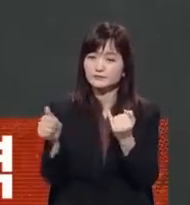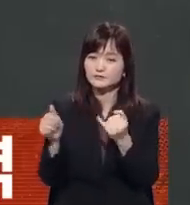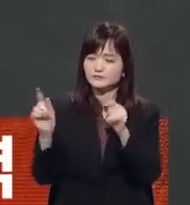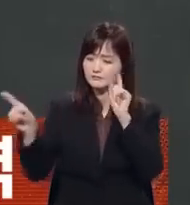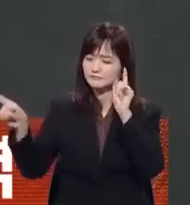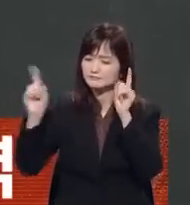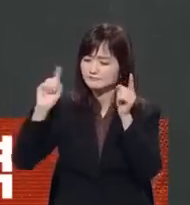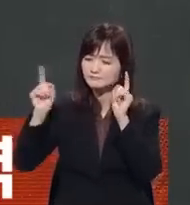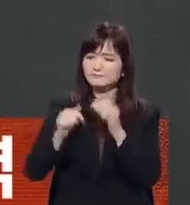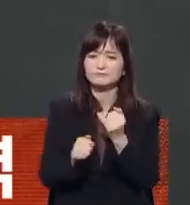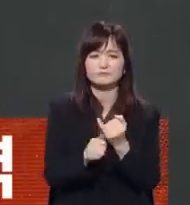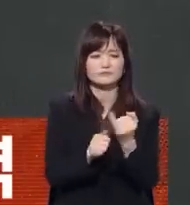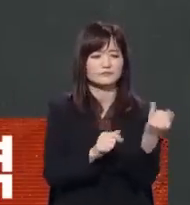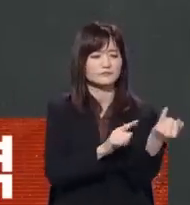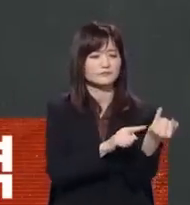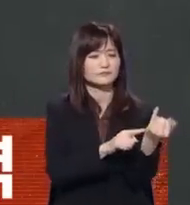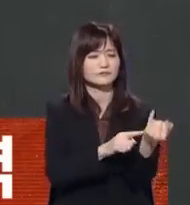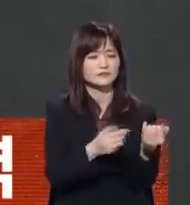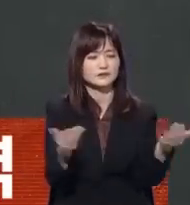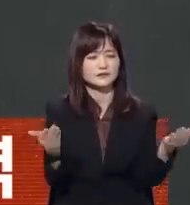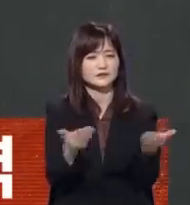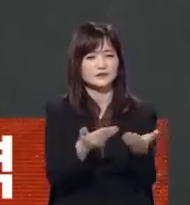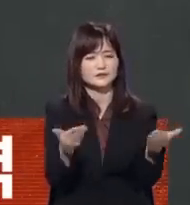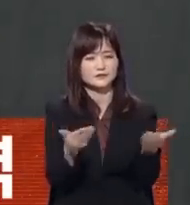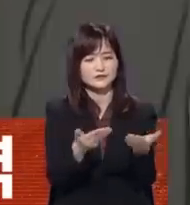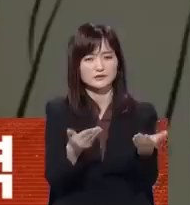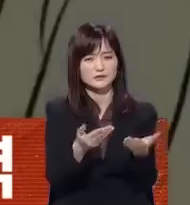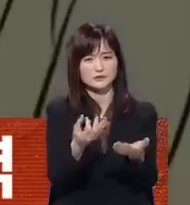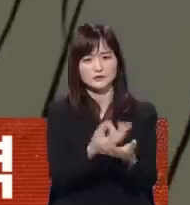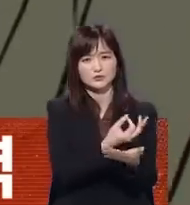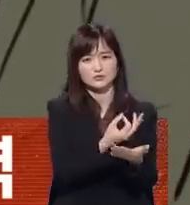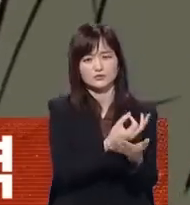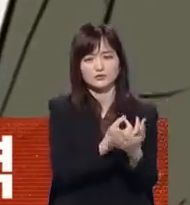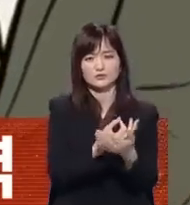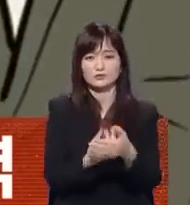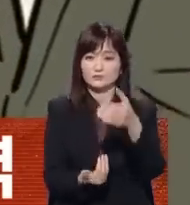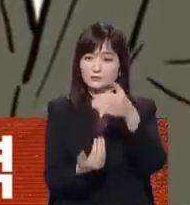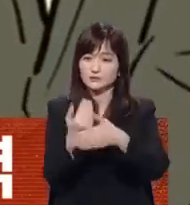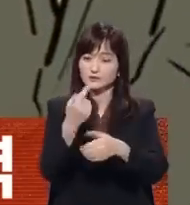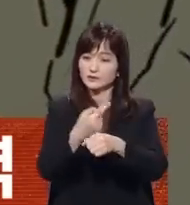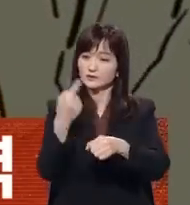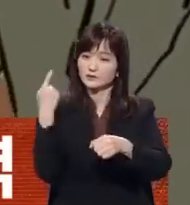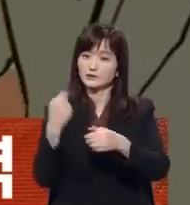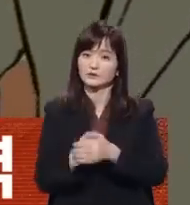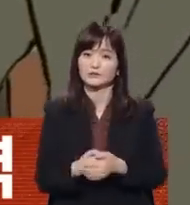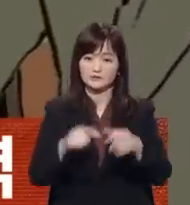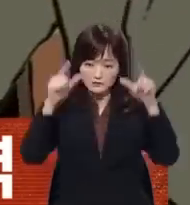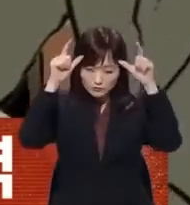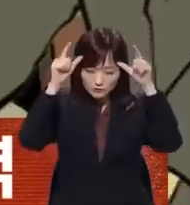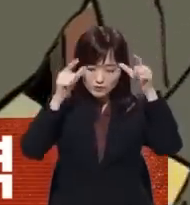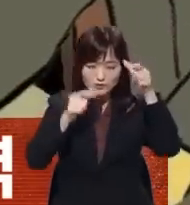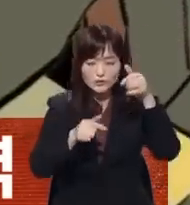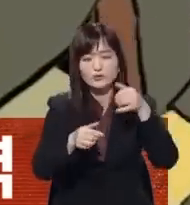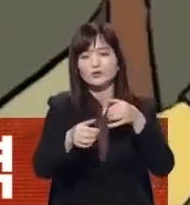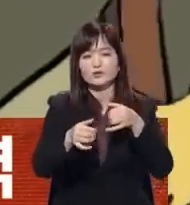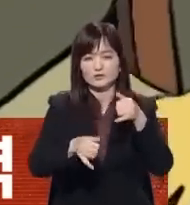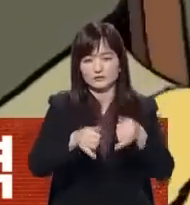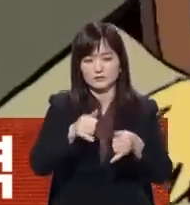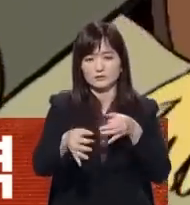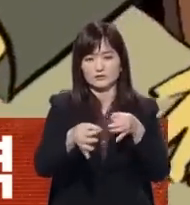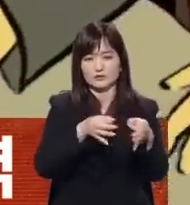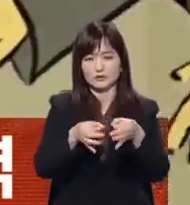실직상태였기 때문에 조씨가 생업을 도맡고 있었고요 사건 발생 1년 전부터는 뭐 양화점에서 월 7천원을 받고 일을 하고 있었습니다